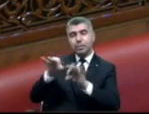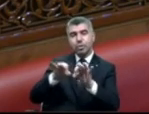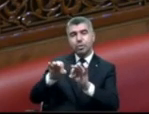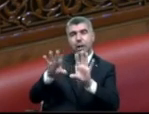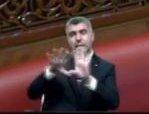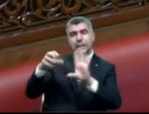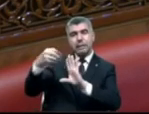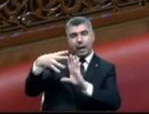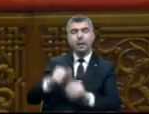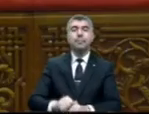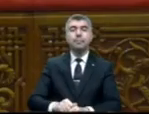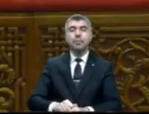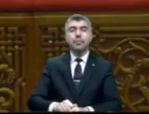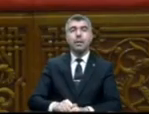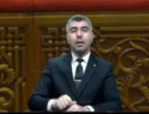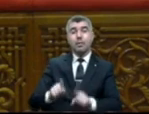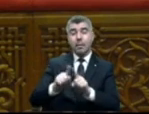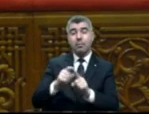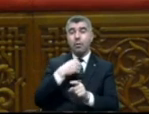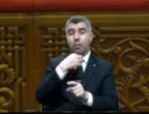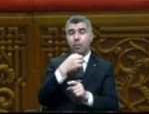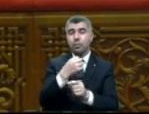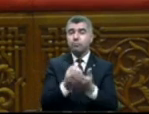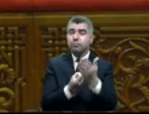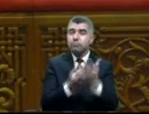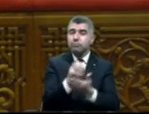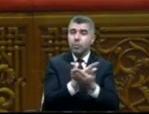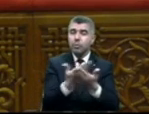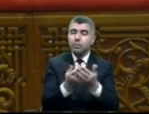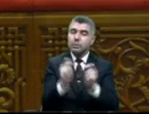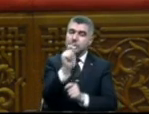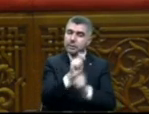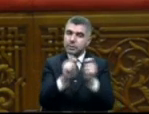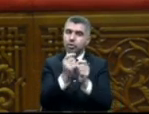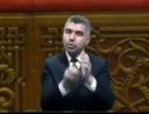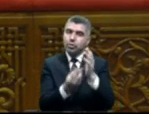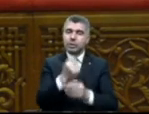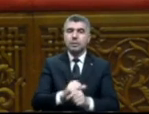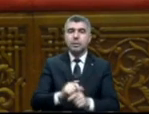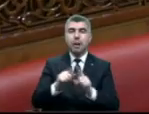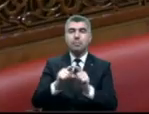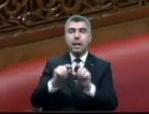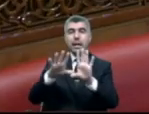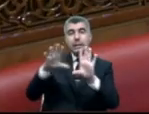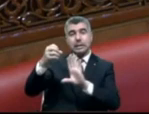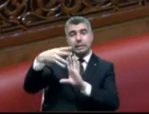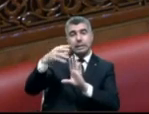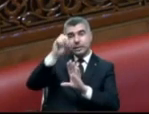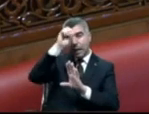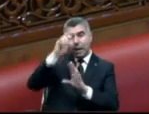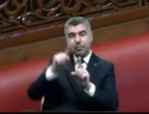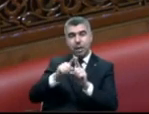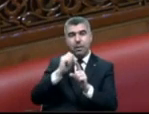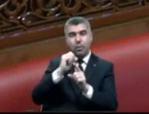2009. وكما تعلمون نحن في صدد تحيين هذه الاستراتيجية الطاقية. إن المنظومة الطاقية لبلادنا لم تسجل أي خلل